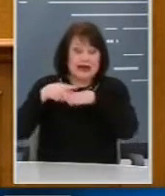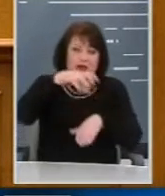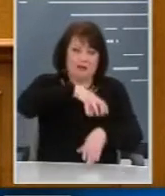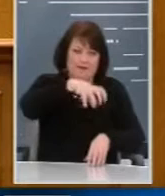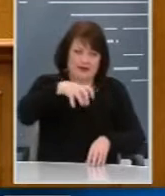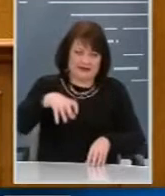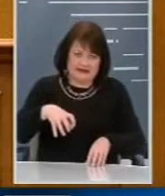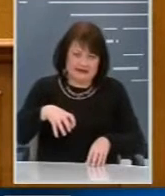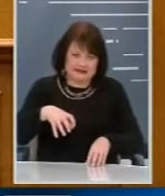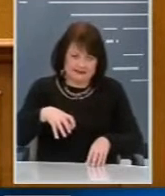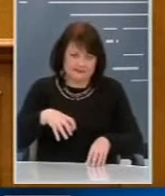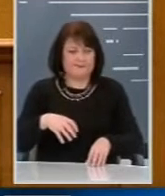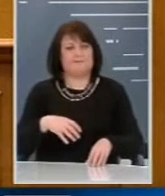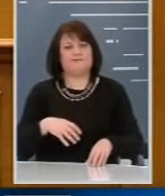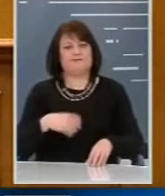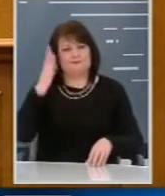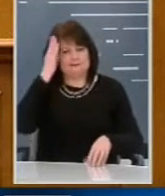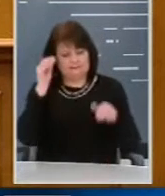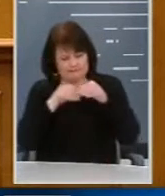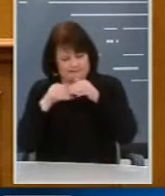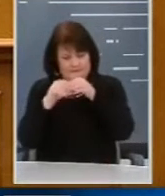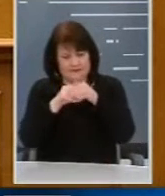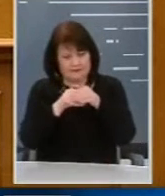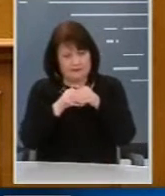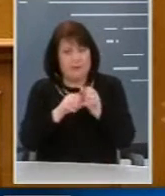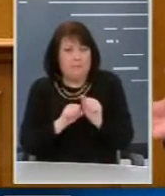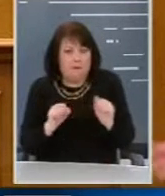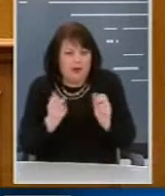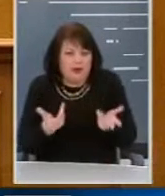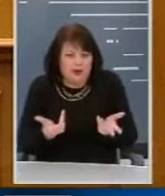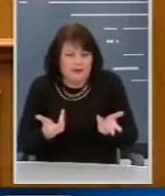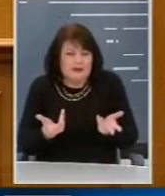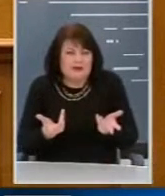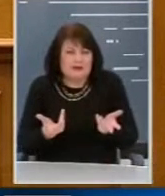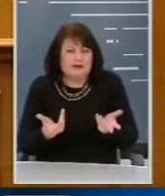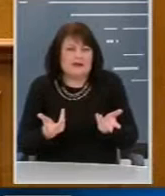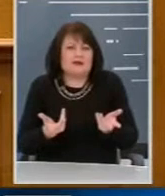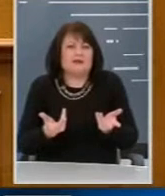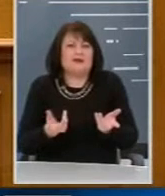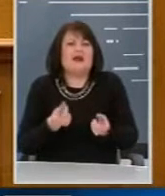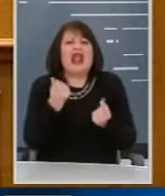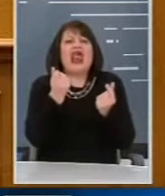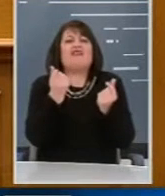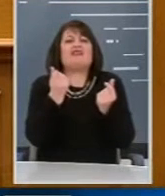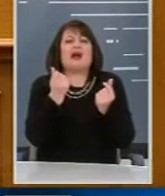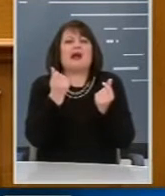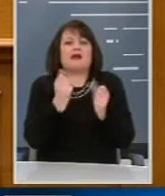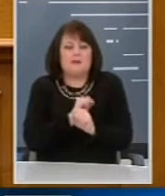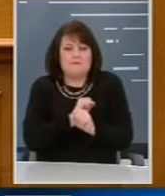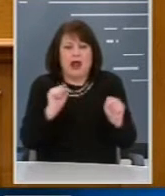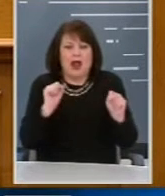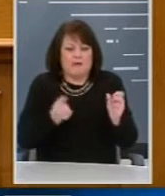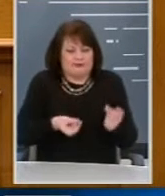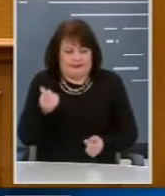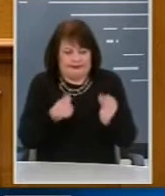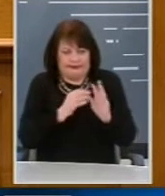βάρος της κεφαλαιακής τους βάσης, φύγανε τρομακτικά χρήματα από τις ελληνικές